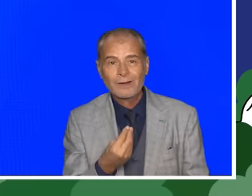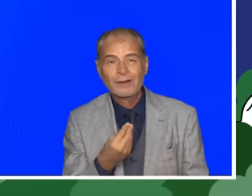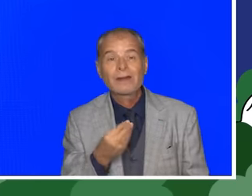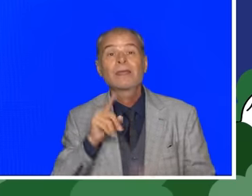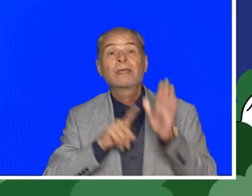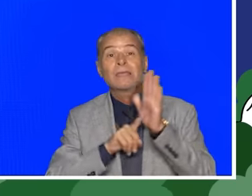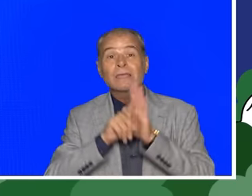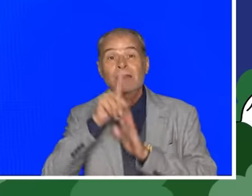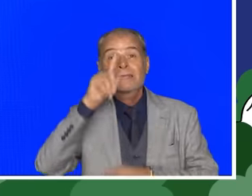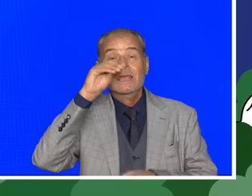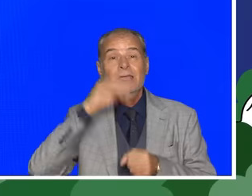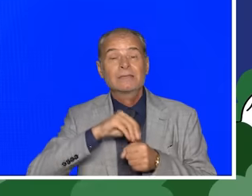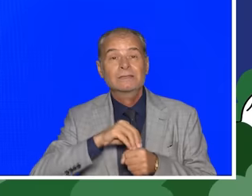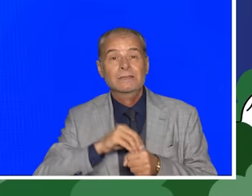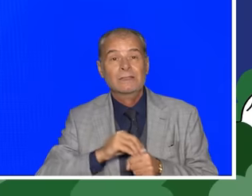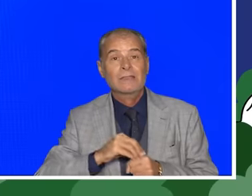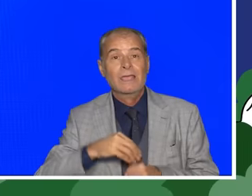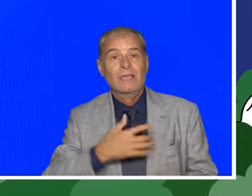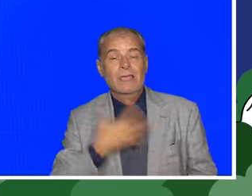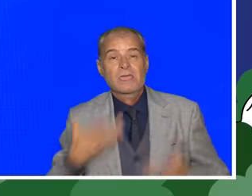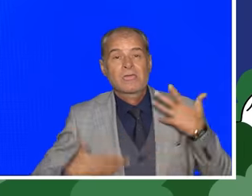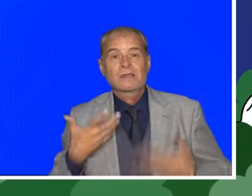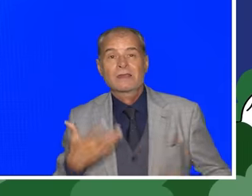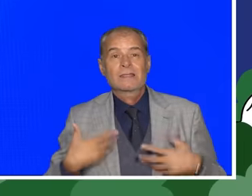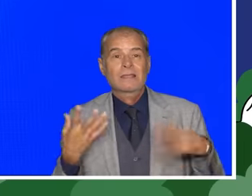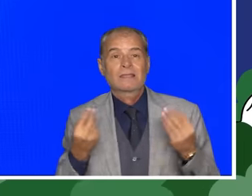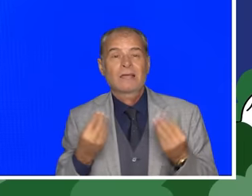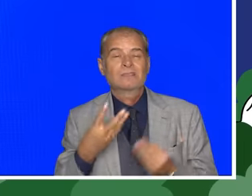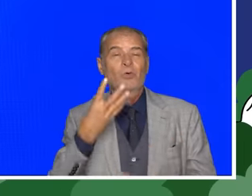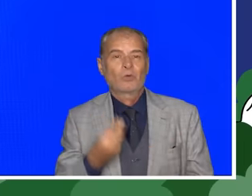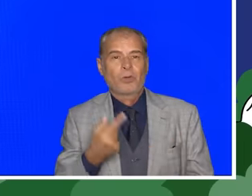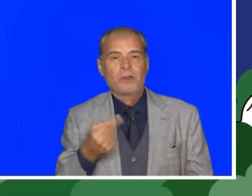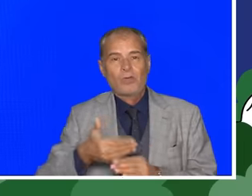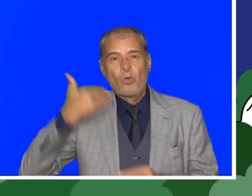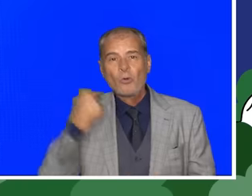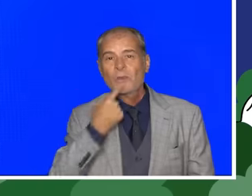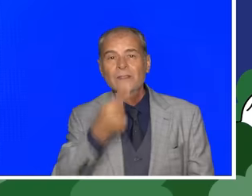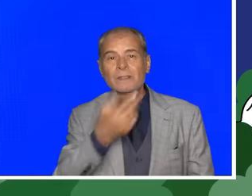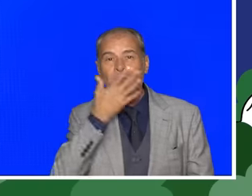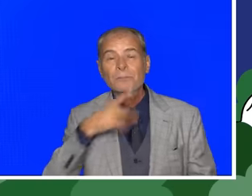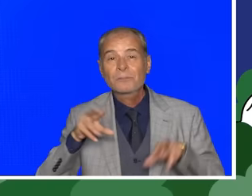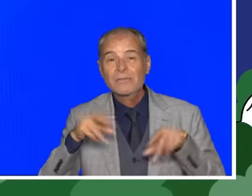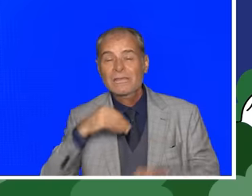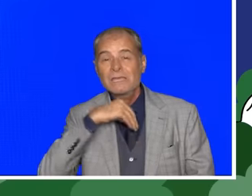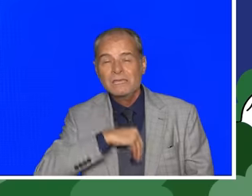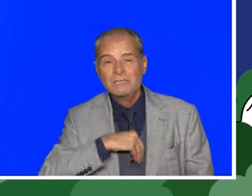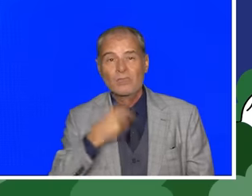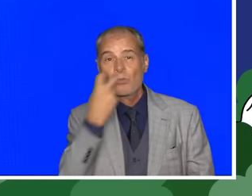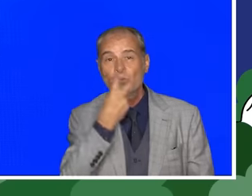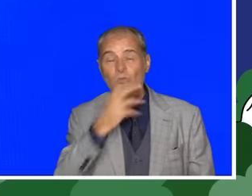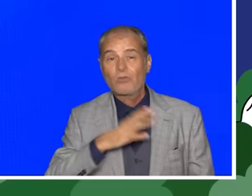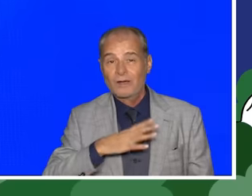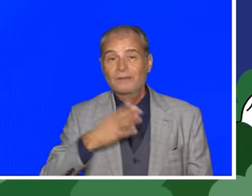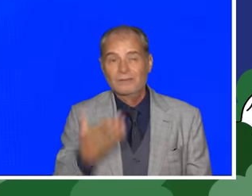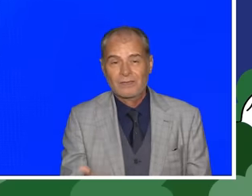gelecekle ilgili Ümidimizi de tazeliyor biraz önce söylendiği gibi eğer İçinizde